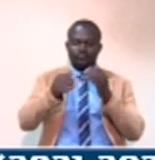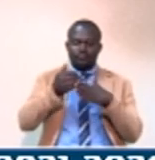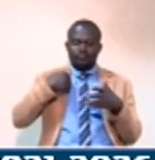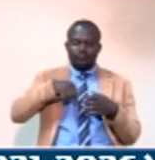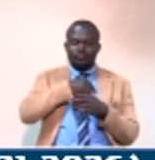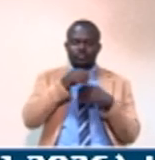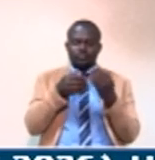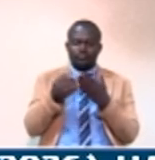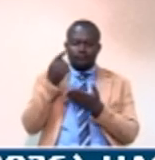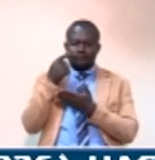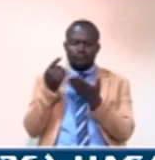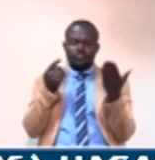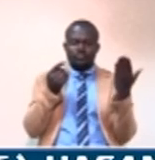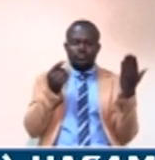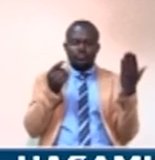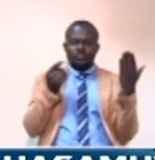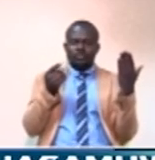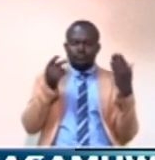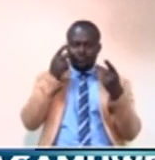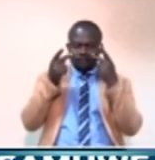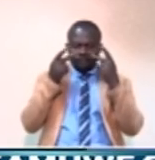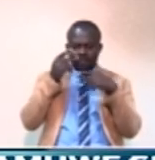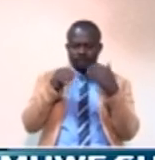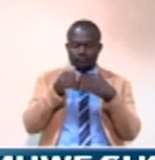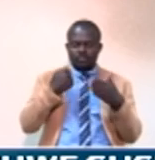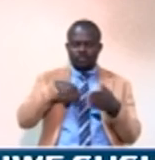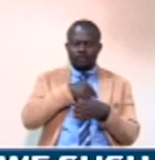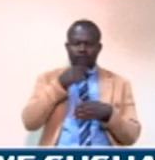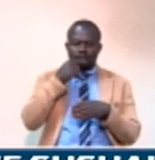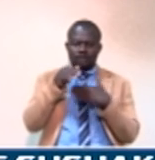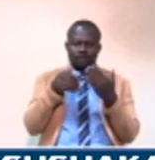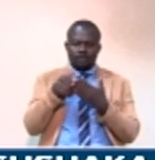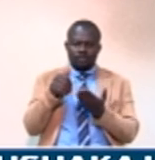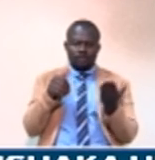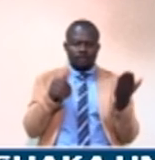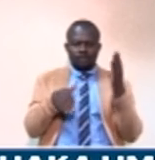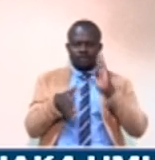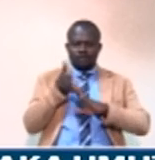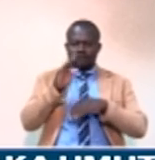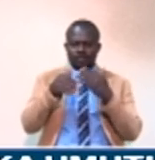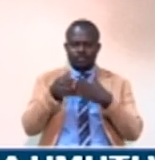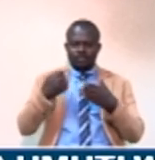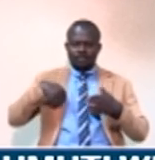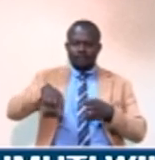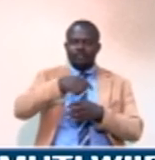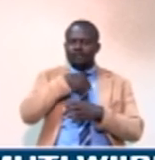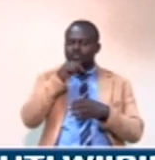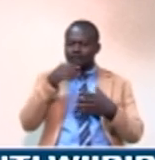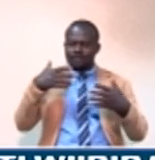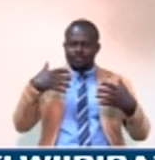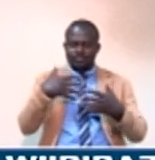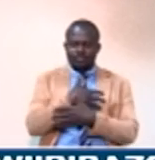yatangiye yabikoze guhera ku munsi wa mbere tubona icyorezo, umuntu wa mbere tukamubona tukabitangaza, n'ubundi Minisiteri y'Ubuzima ntabwo izatinda